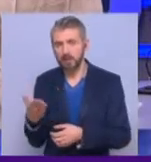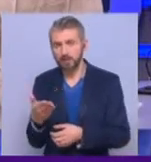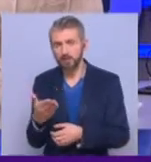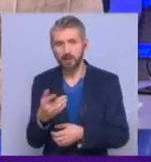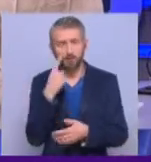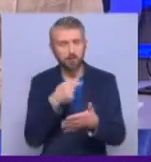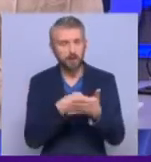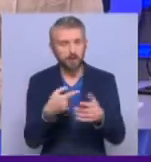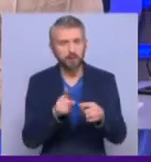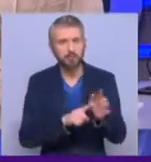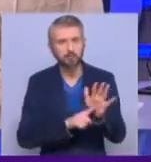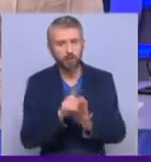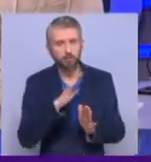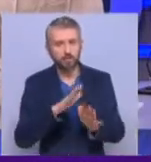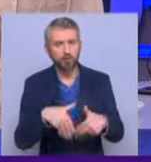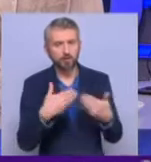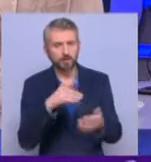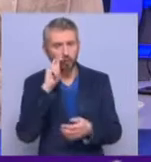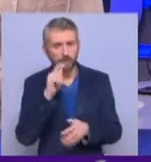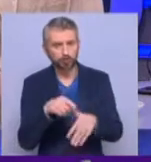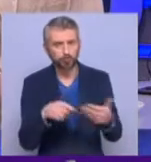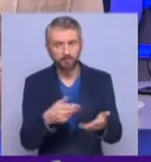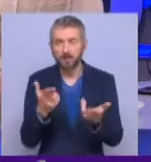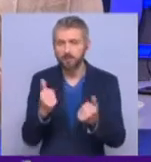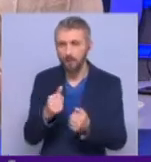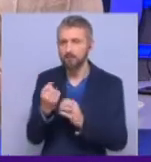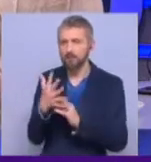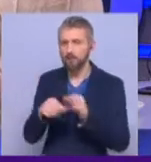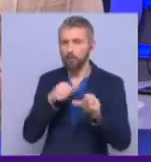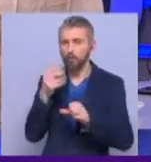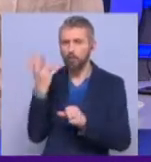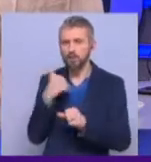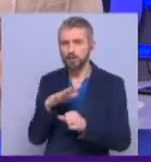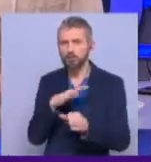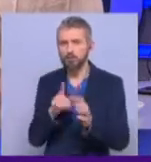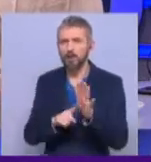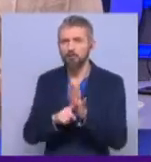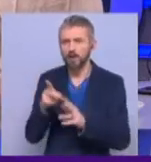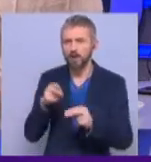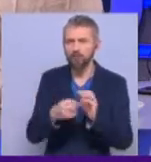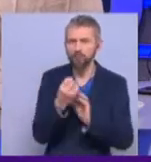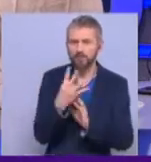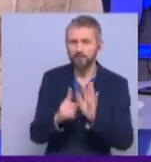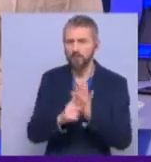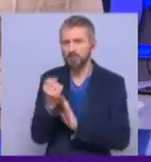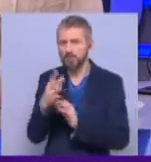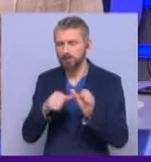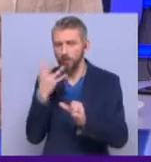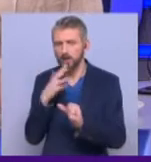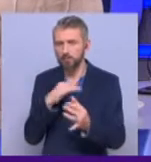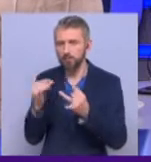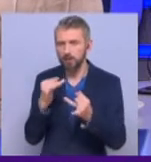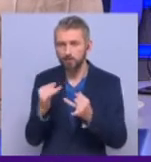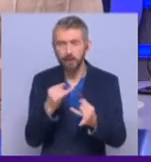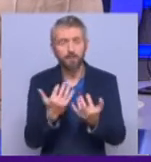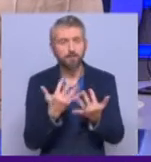Так, підкреслюй, це спочатку була пропозиція української сторони. 15-й год, тобто, коли йшли, начало, кінець 14-го, начало 15-го, коли йшли переговори... Тобто,